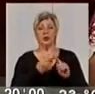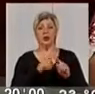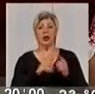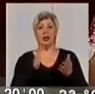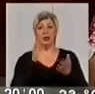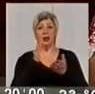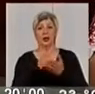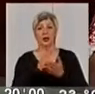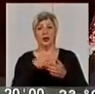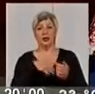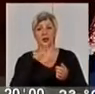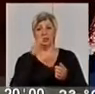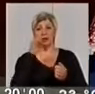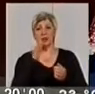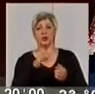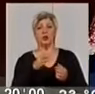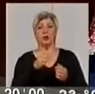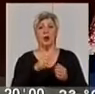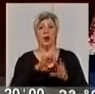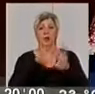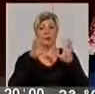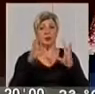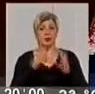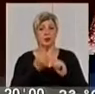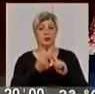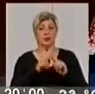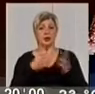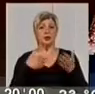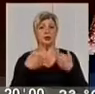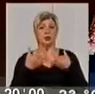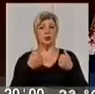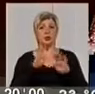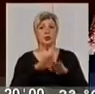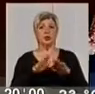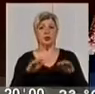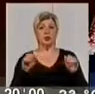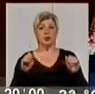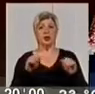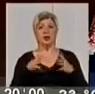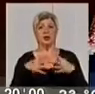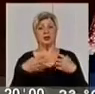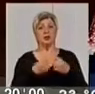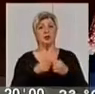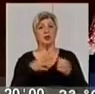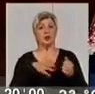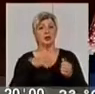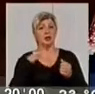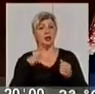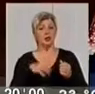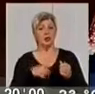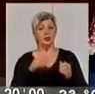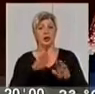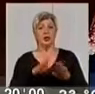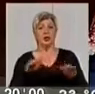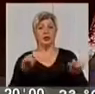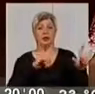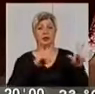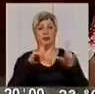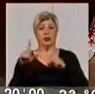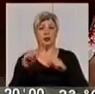скажімо, от в основному це стосується дітей сімей загиблих. Діти виїжджали в минулому році